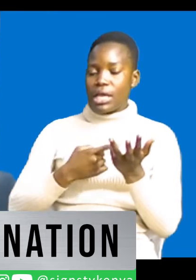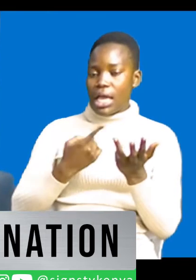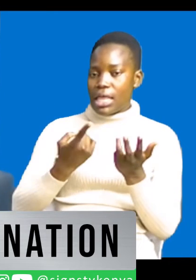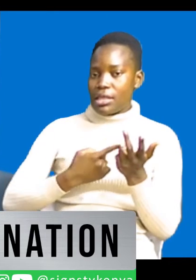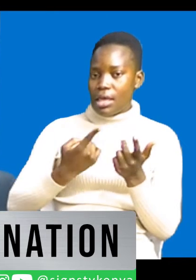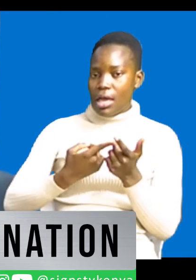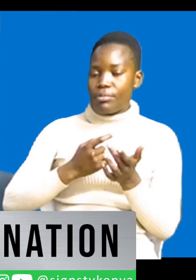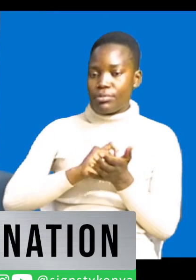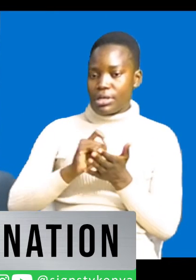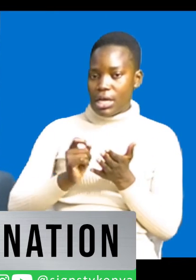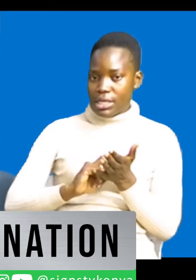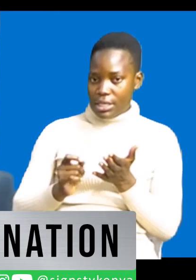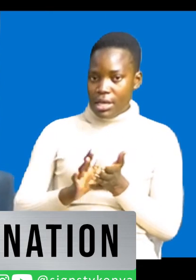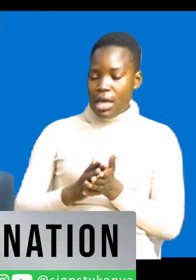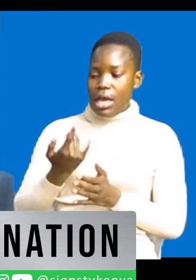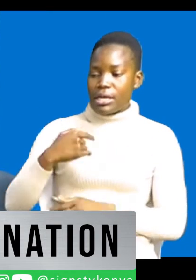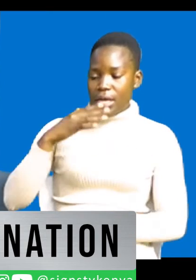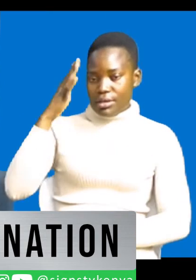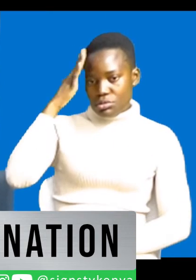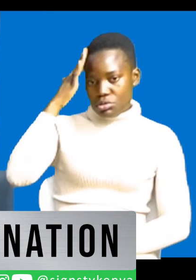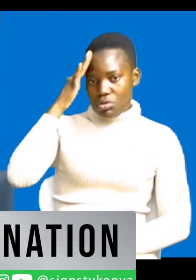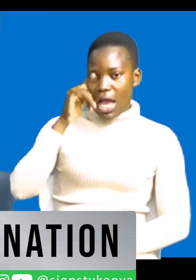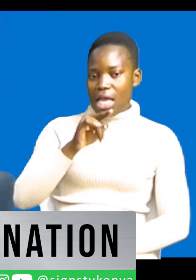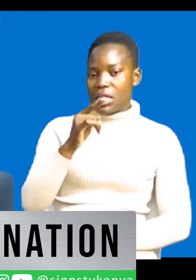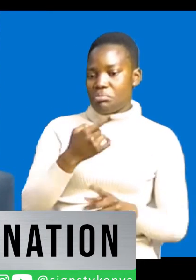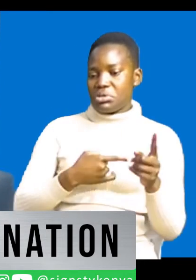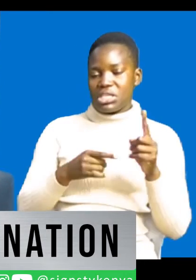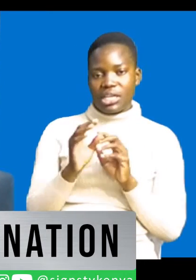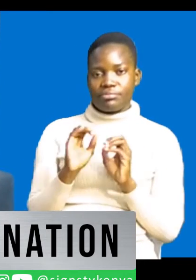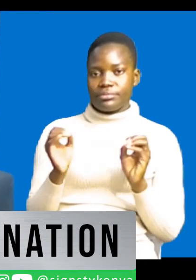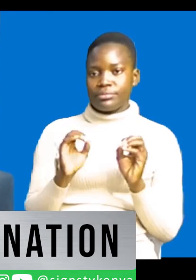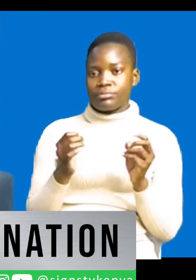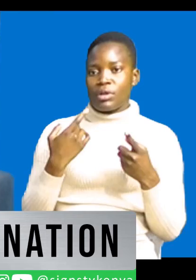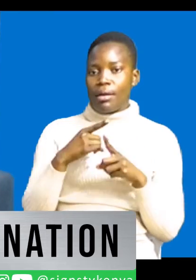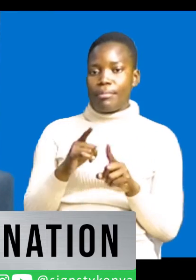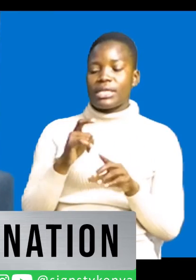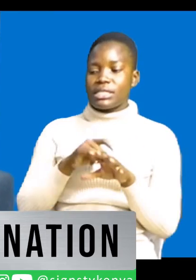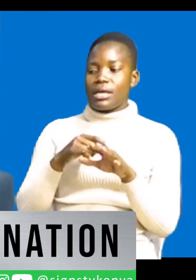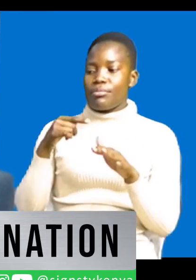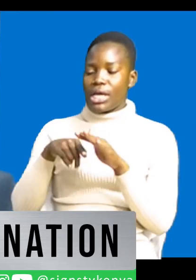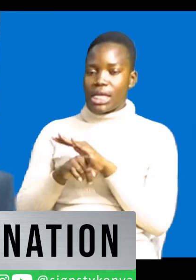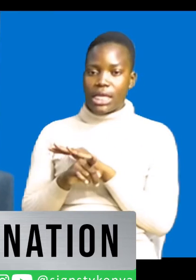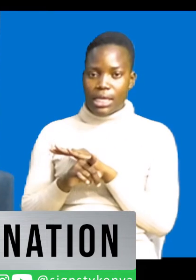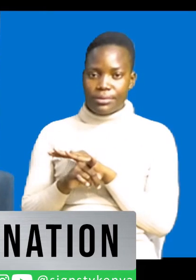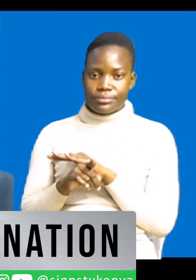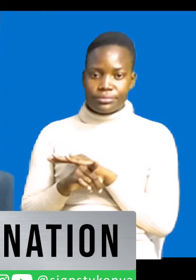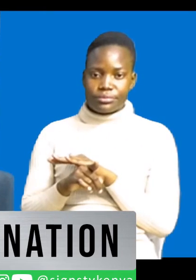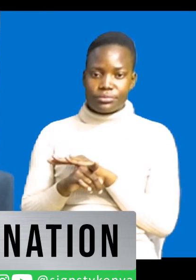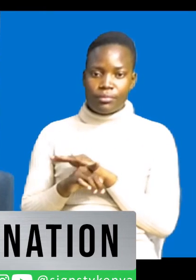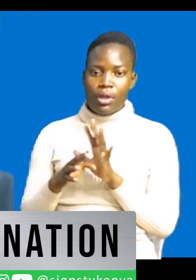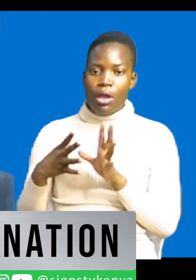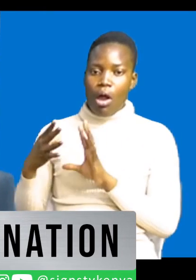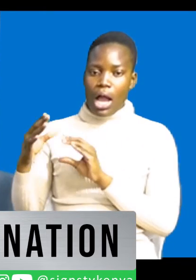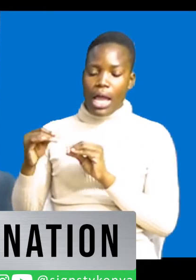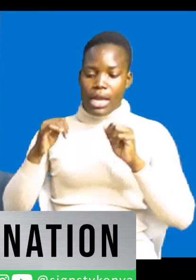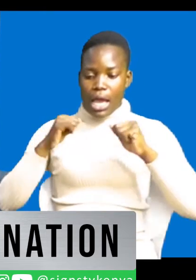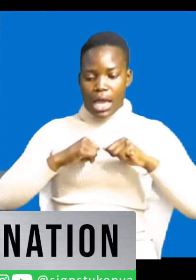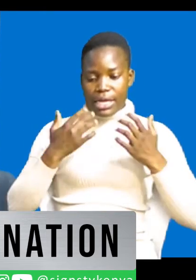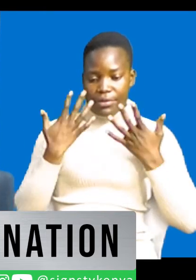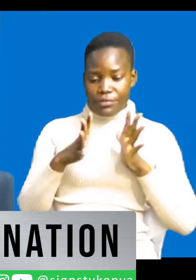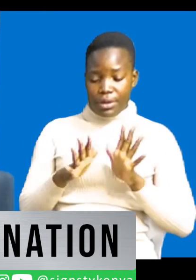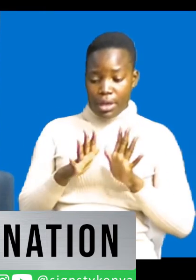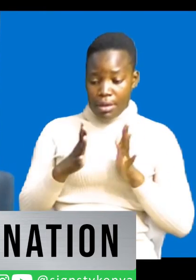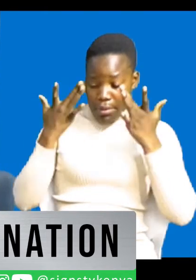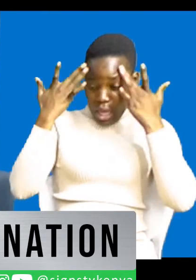hesabu tunaandika. Na tulikuwa tunajua hii haitapita. Lakini wakiingia huko ndani wakaenda wakasikizana, mimi